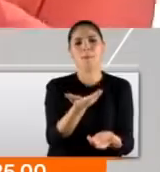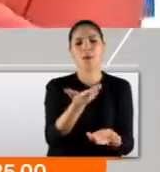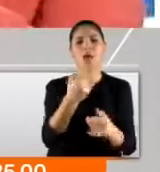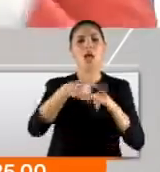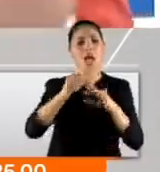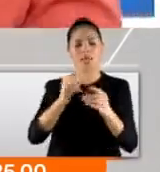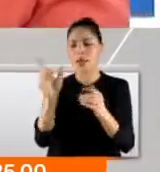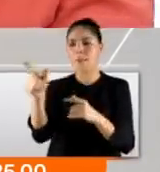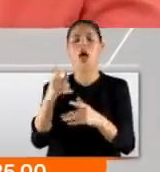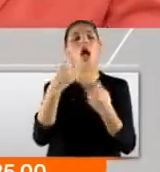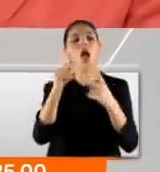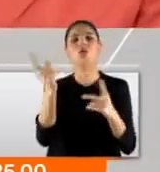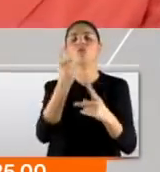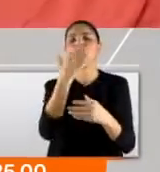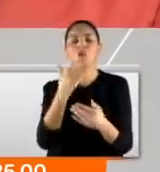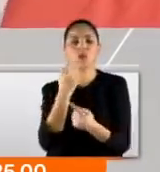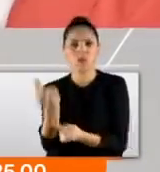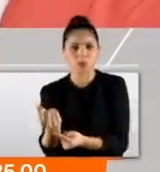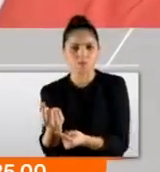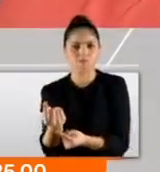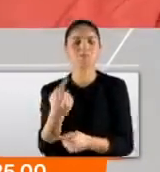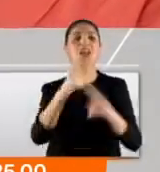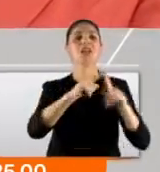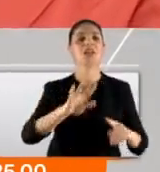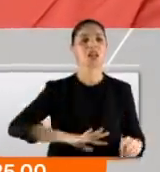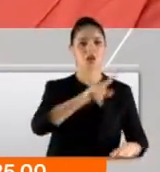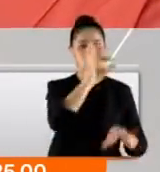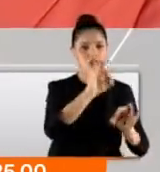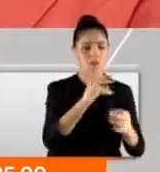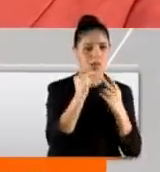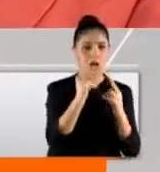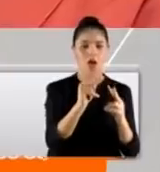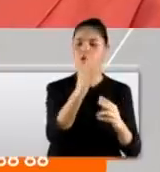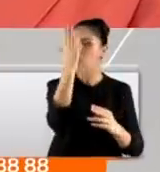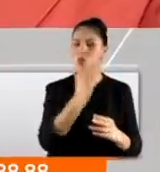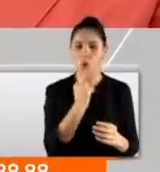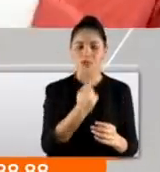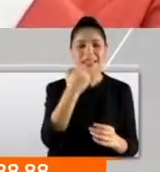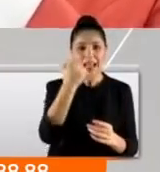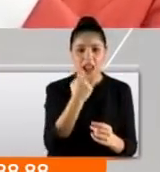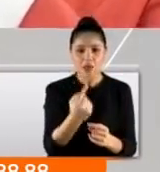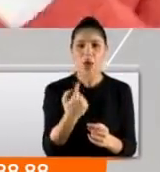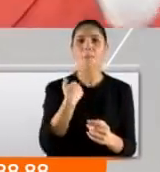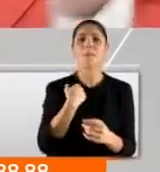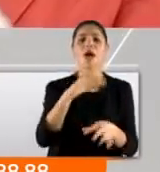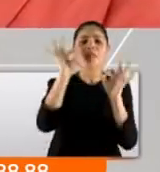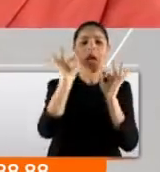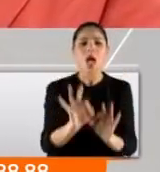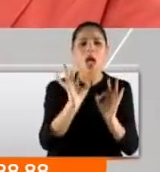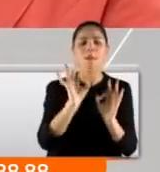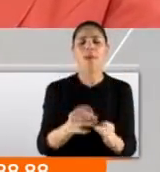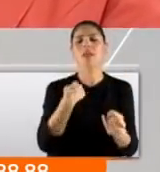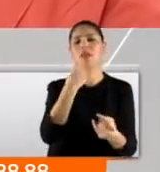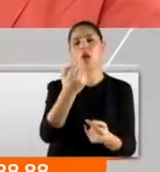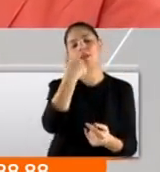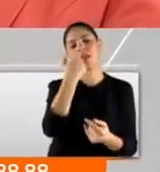HDP açıkladı ki yok böyle bir şey diye. Sayın Kılıçdaroğlu şimdi açıkladı. Yok böyle bir şey diye. Ben zaten öldüm anlatırken.